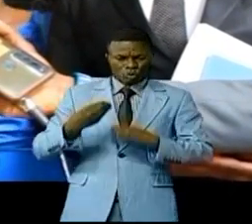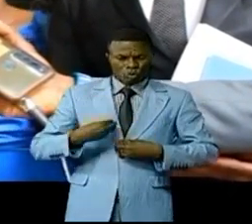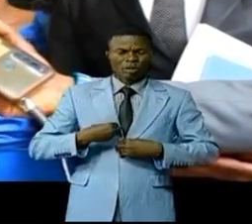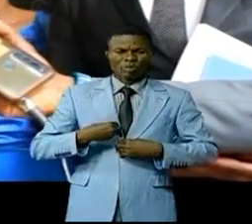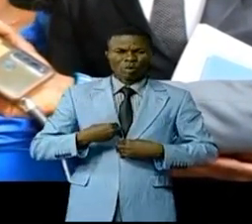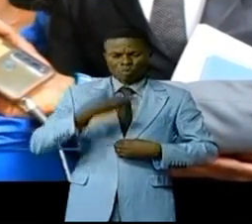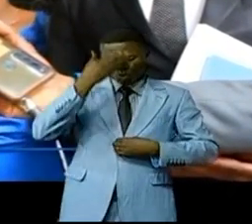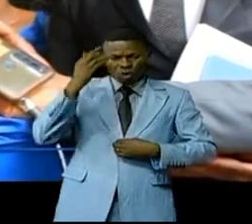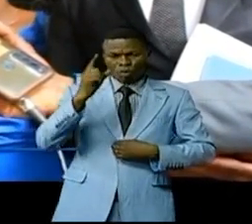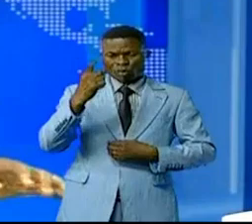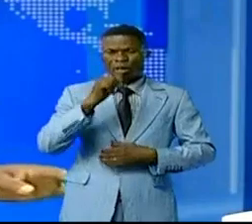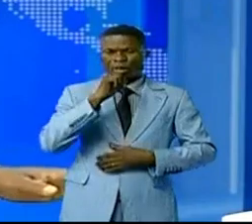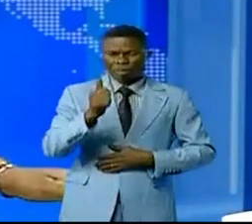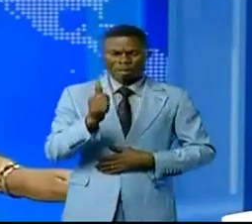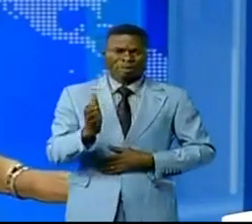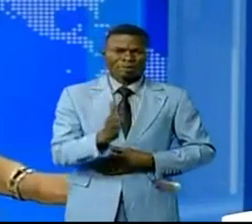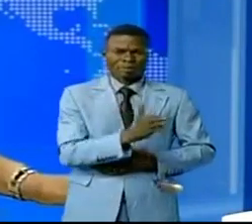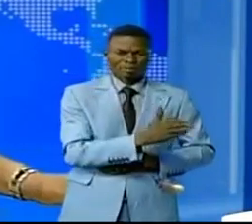exception.